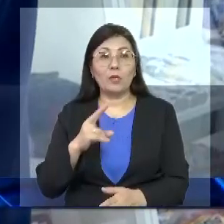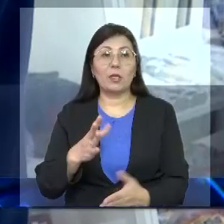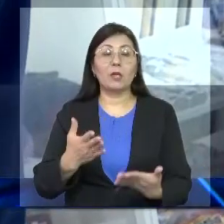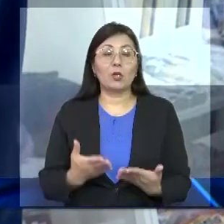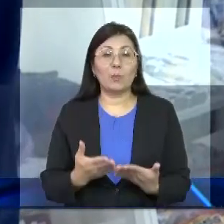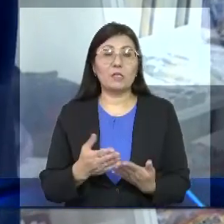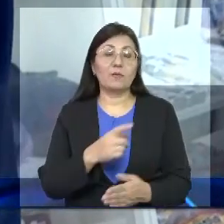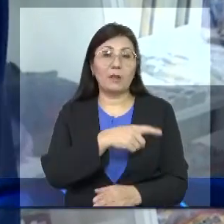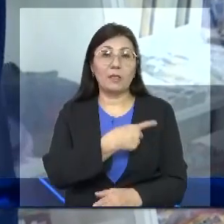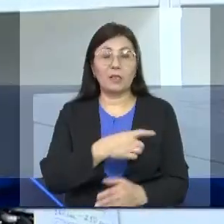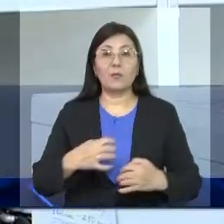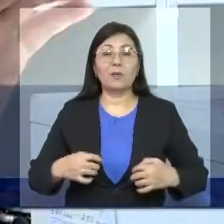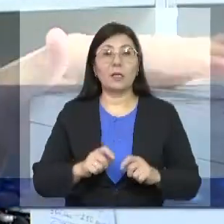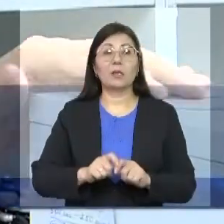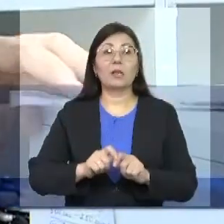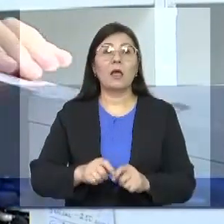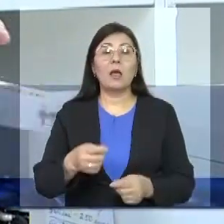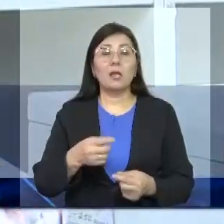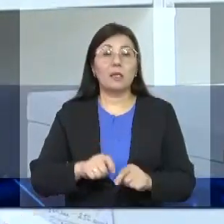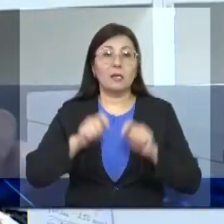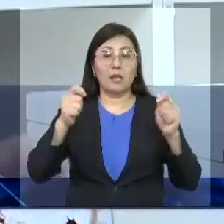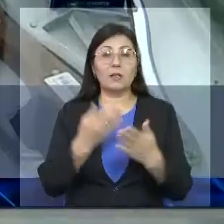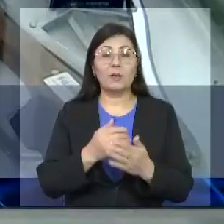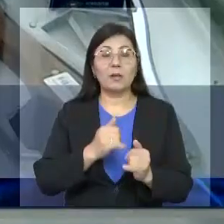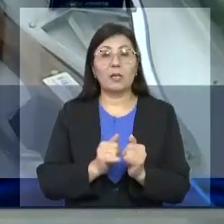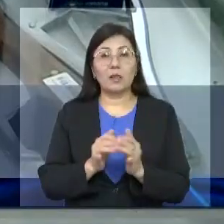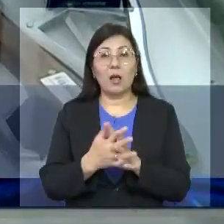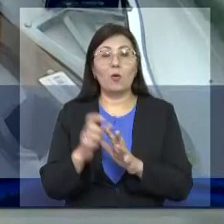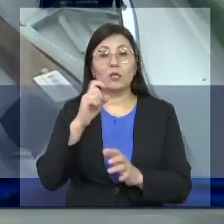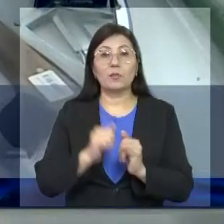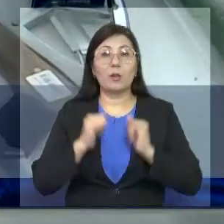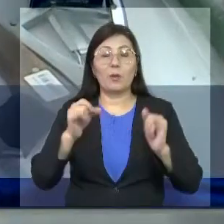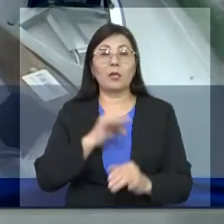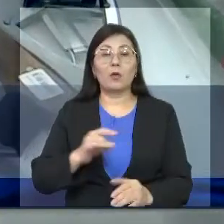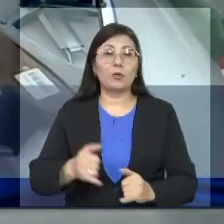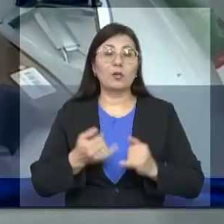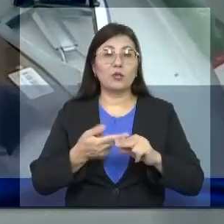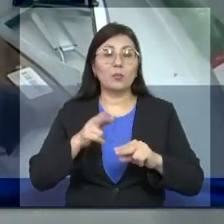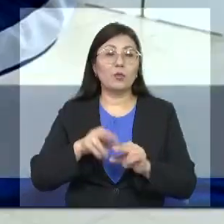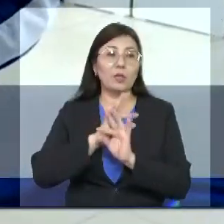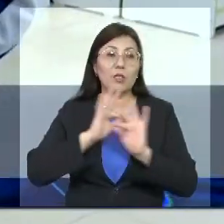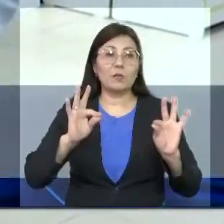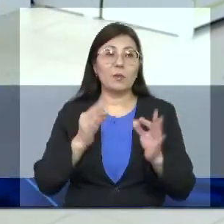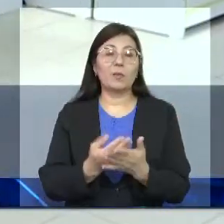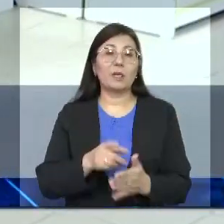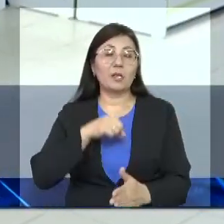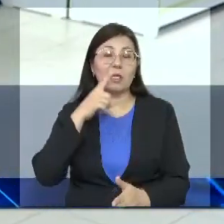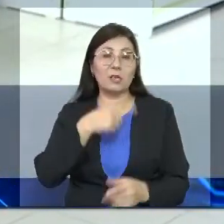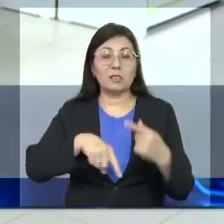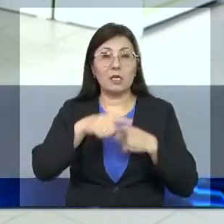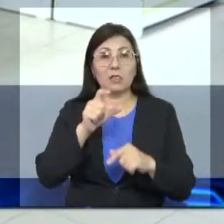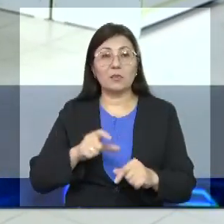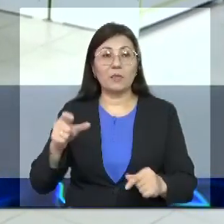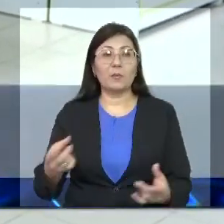ауданынан ветеринарлық дәріхана ашқан. Ауыл шаруашылығы ілгері дамыған аудан үшін бұл таптырмас дүние. Жас кәсіпкер дәрі-дәрмек сатып қана